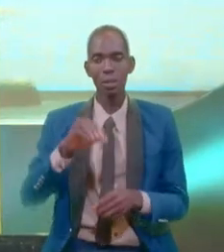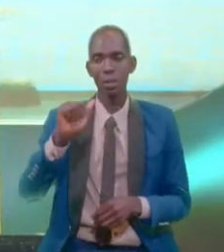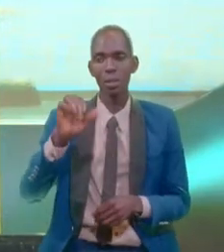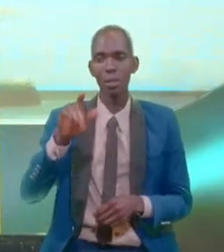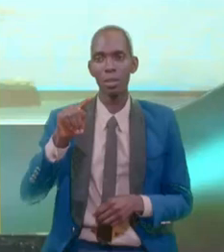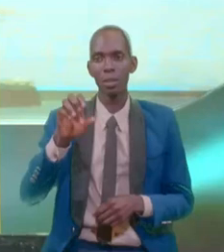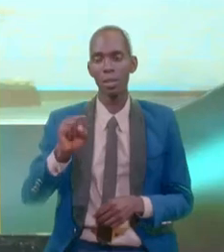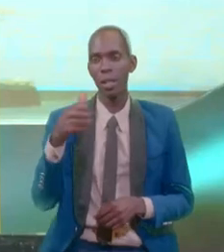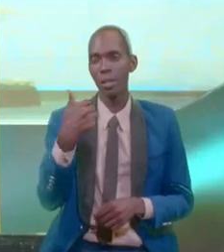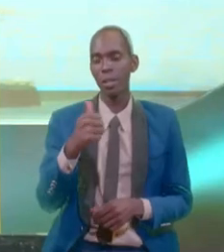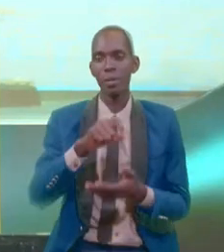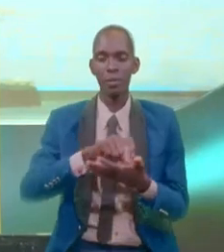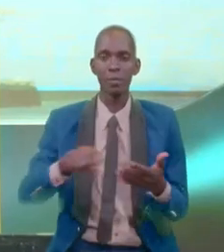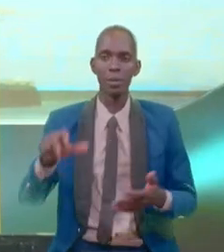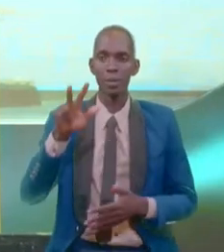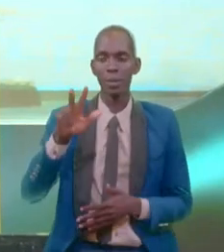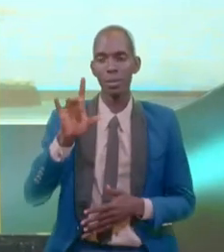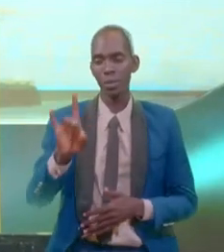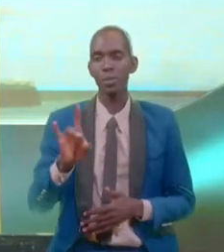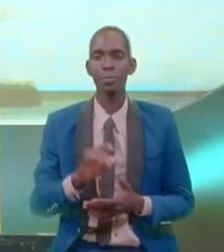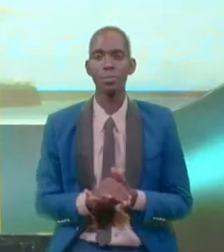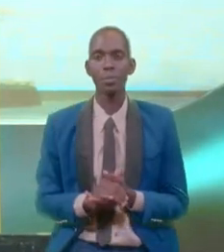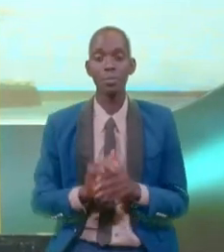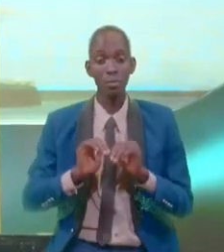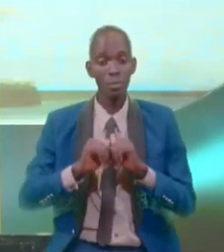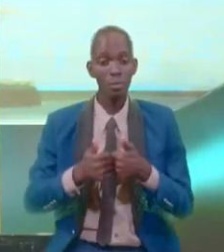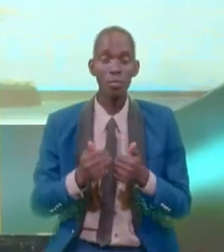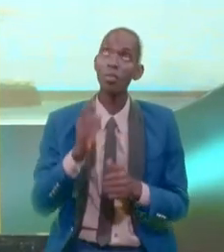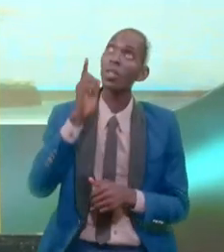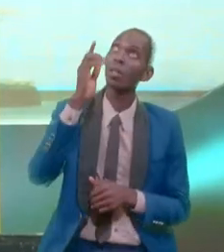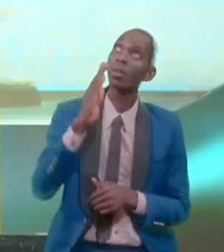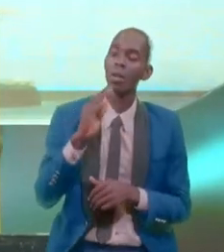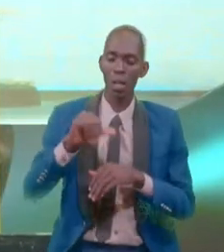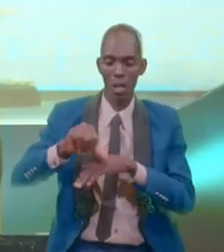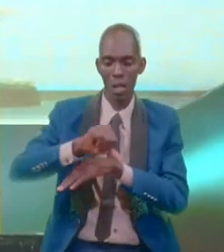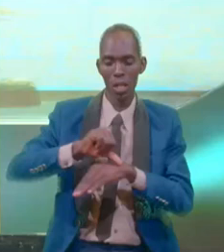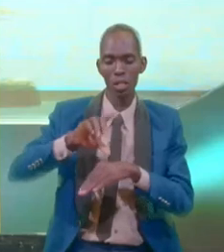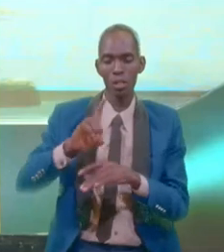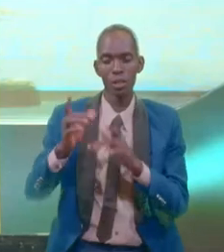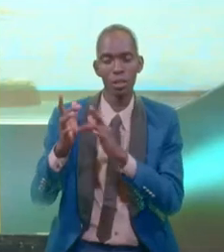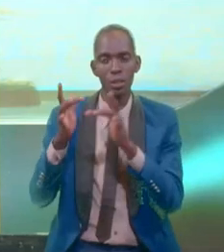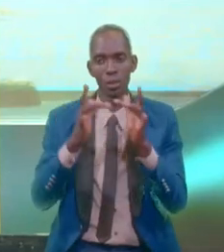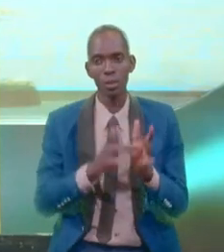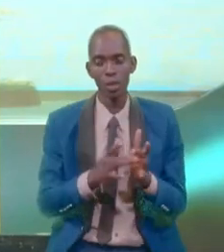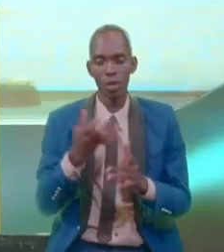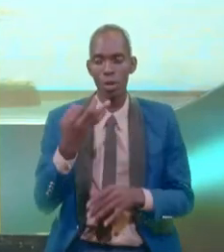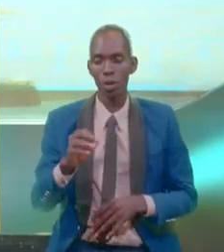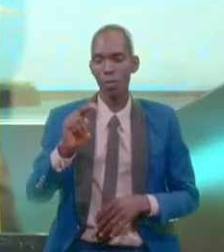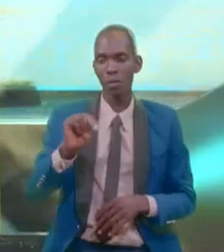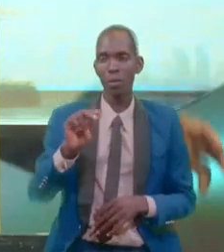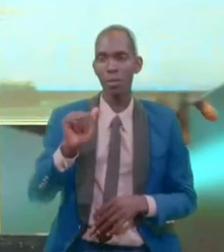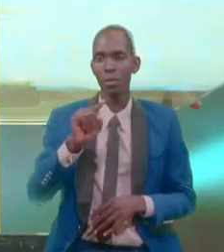au chapitre 10, Actes 10, 38. Vous savez comment Dieu a oint